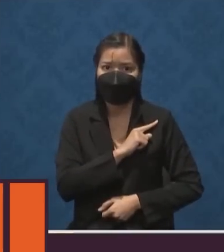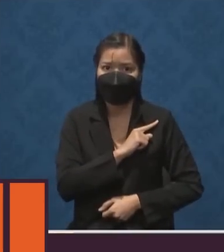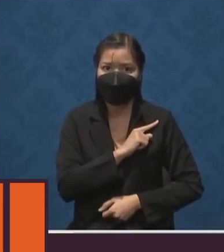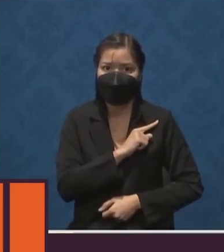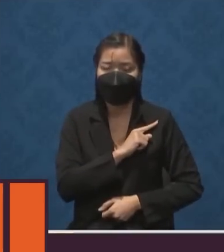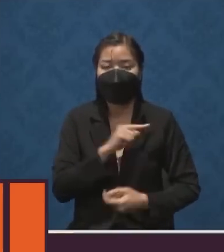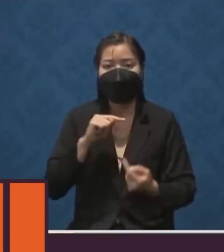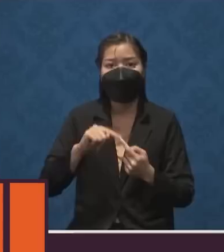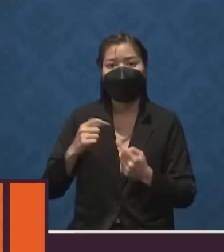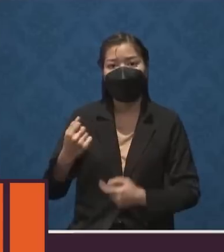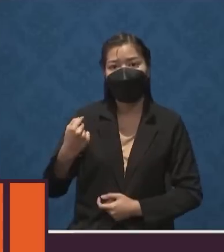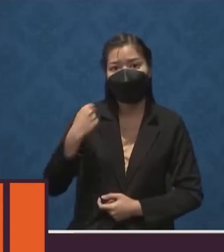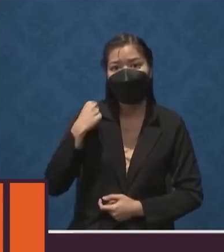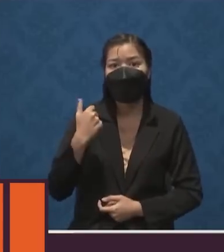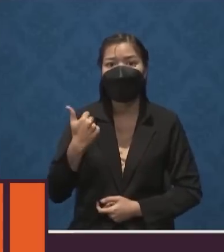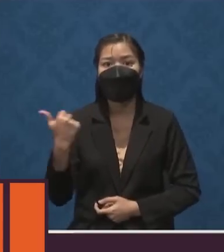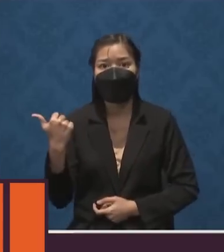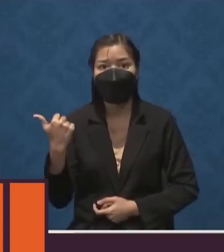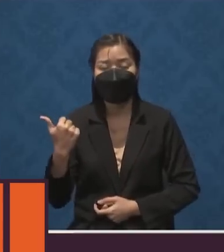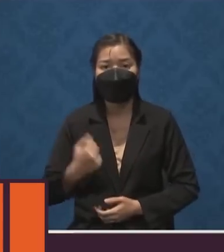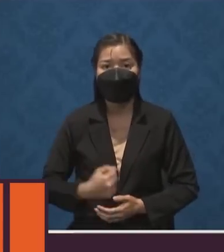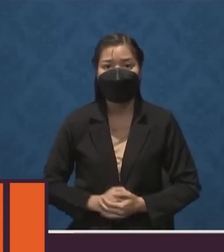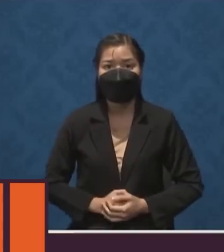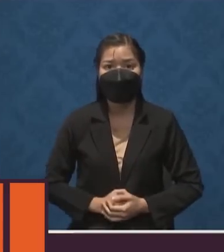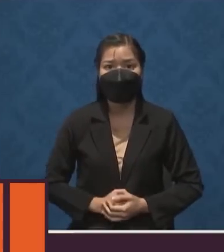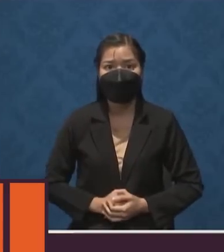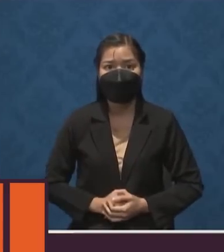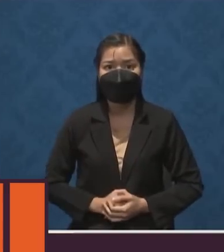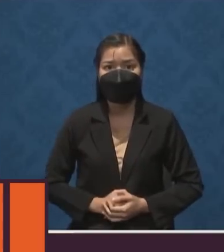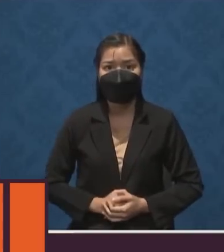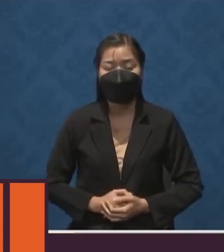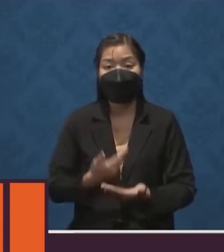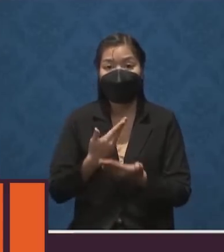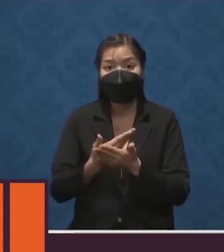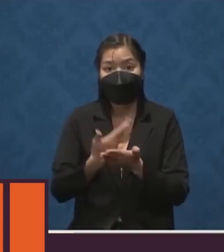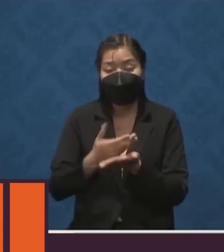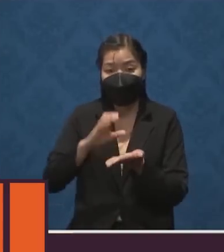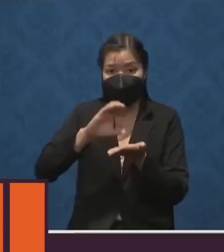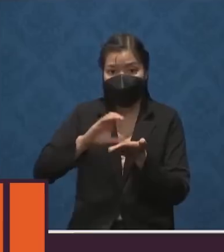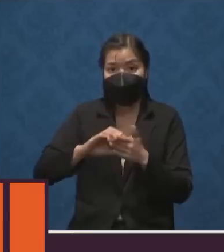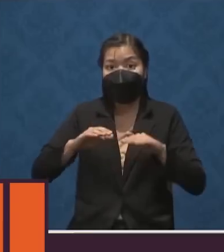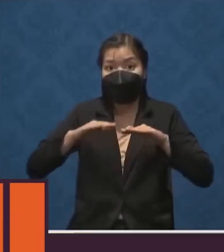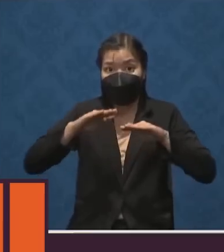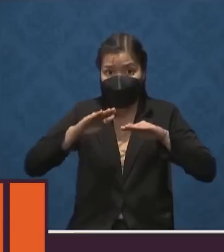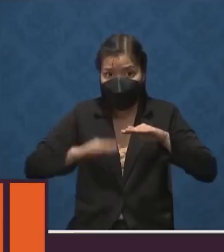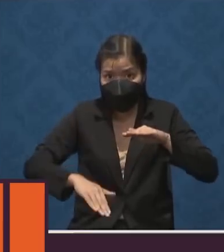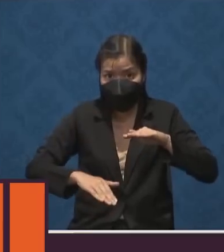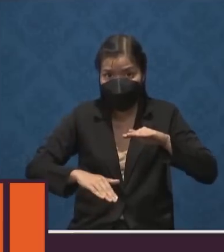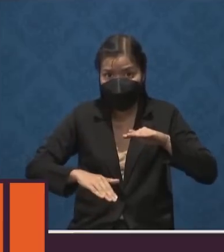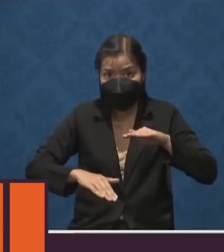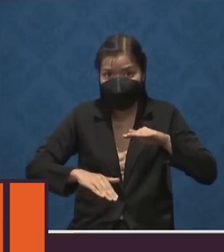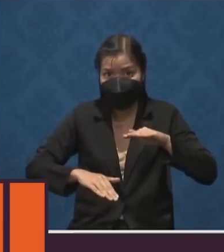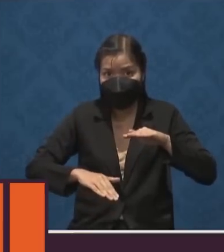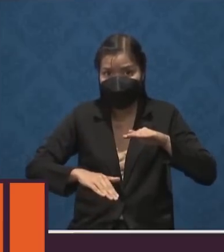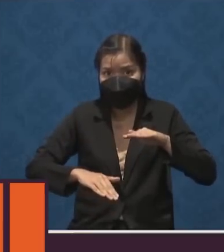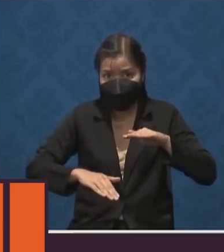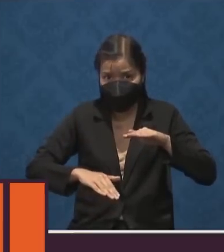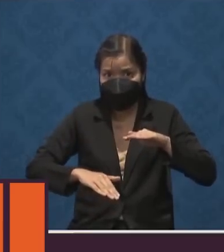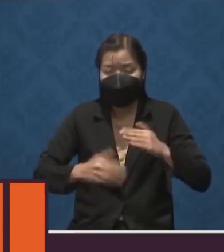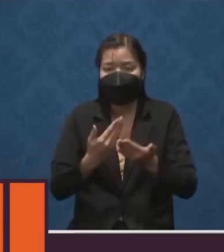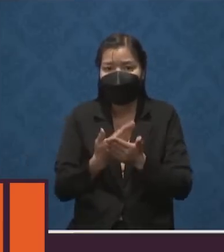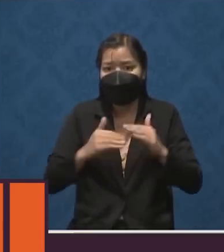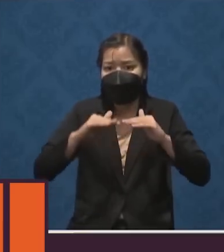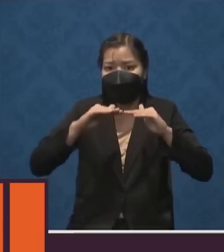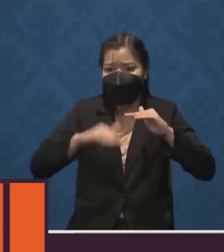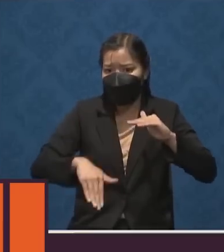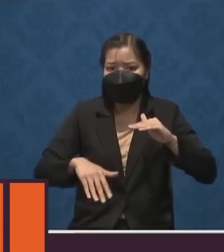énorm Hugo oppressionไมได้จะทำใหชีวตของพนประชาทนเราปลด